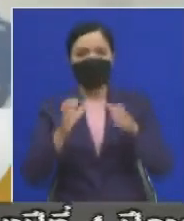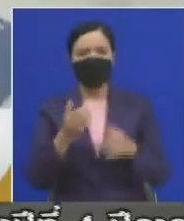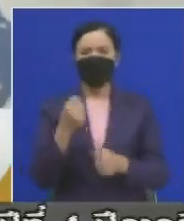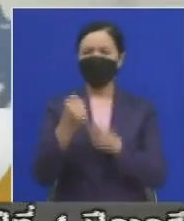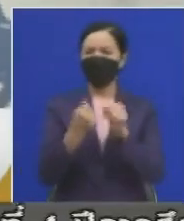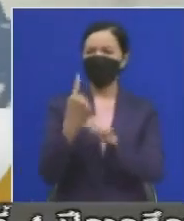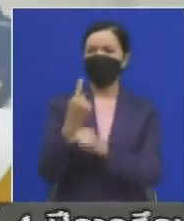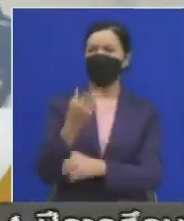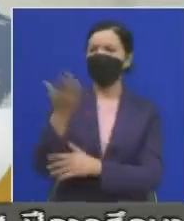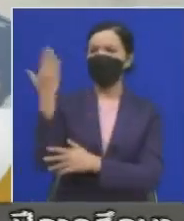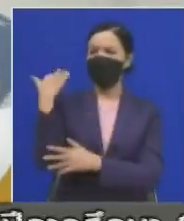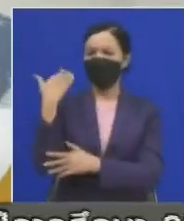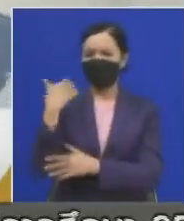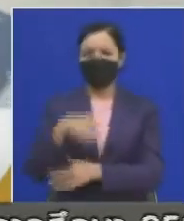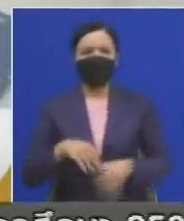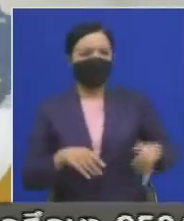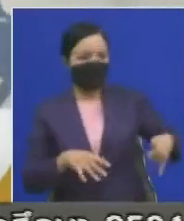ปgeht